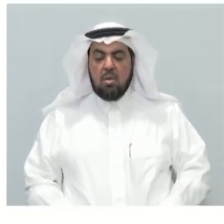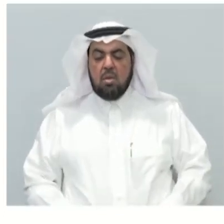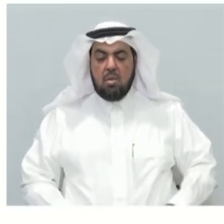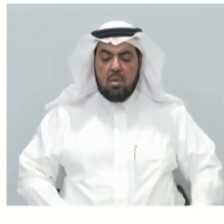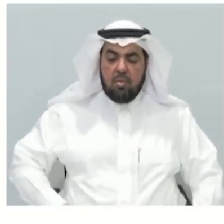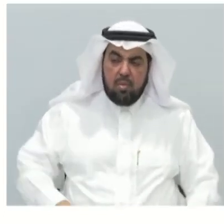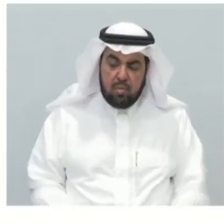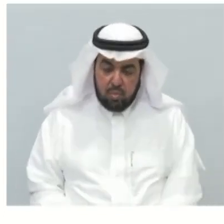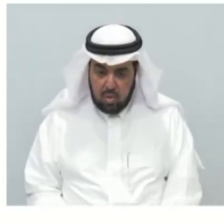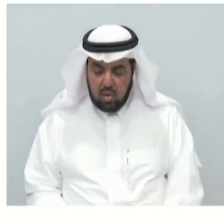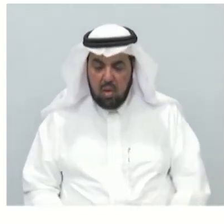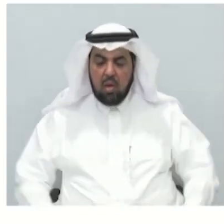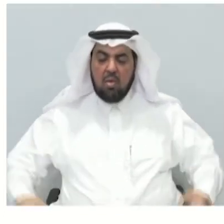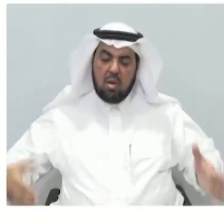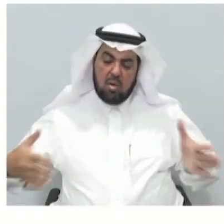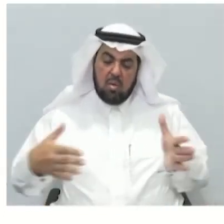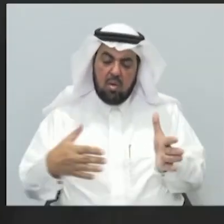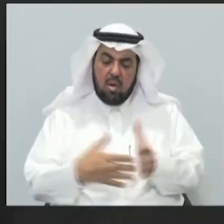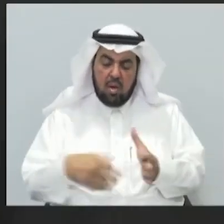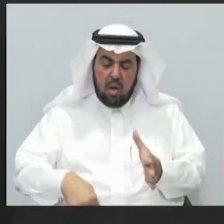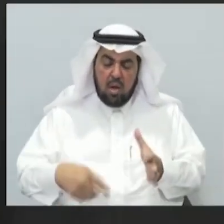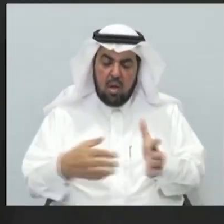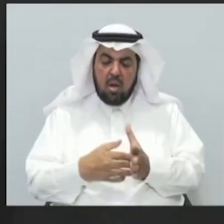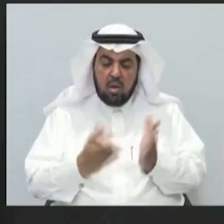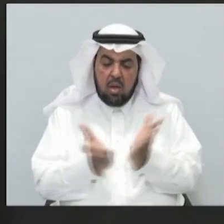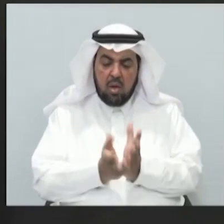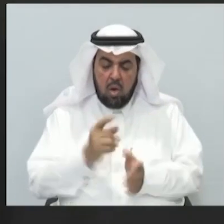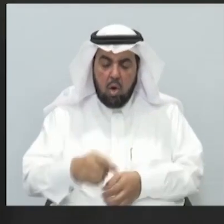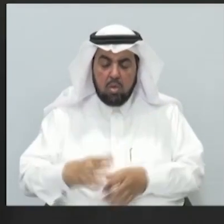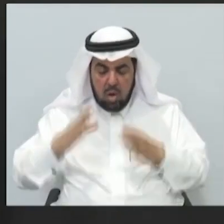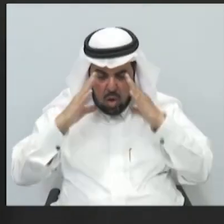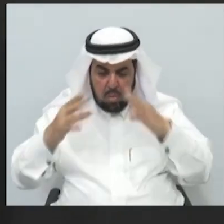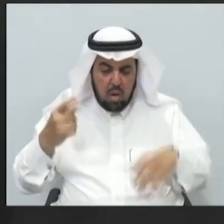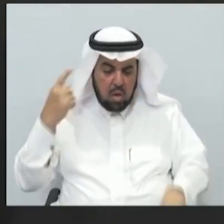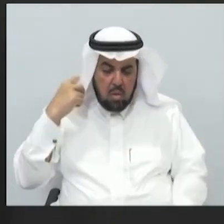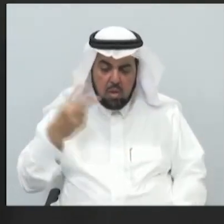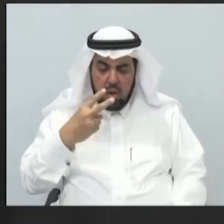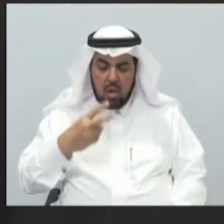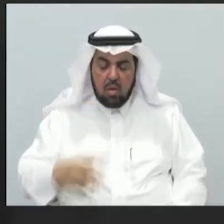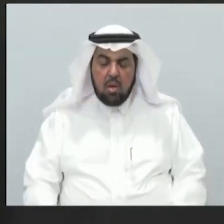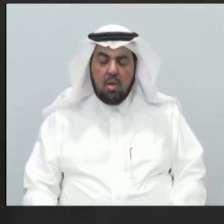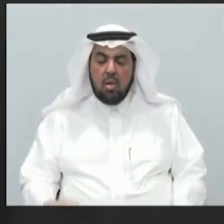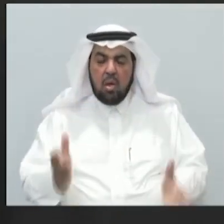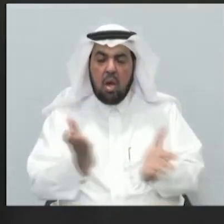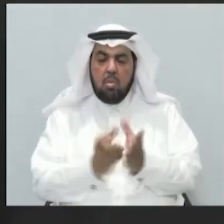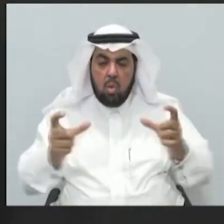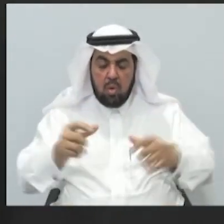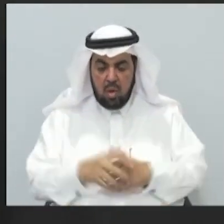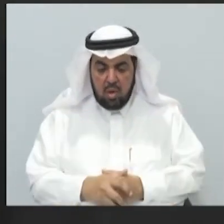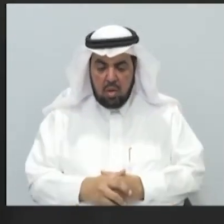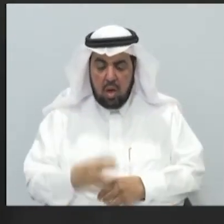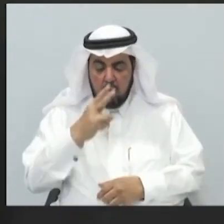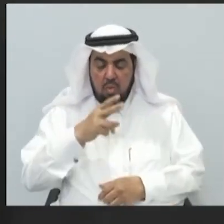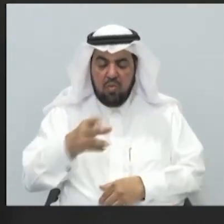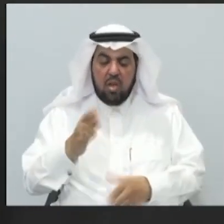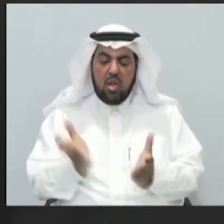طابقين وبكده نكون انهينا موضوعنا لهذا اليوم نشكر لكم حسن استماعكم ومشاهدت لهذا الموضوع الى اللقاء